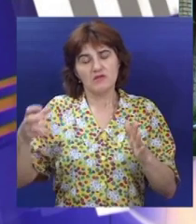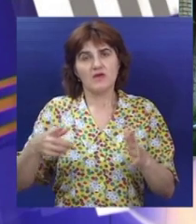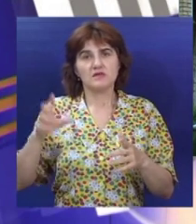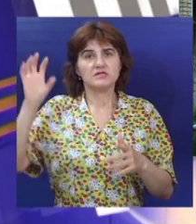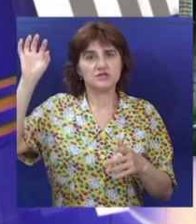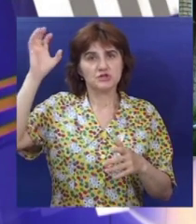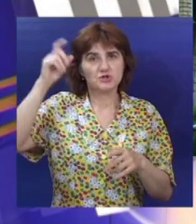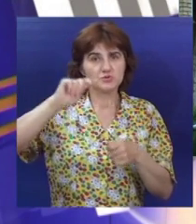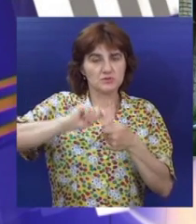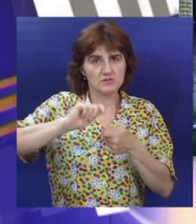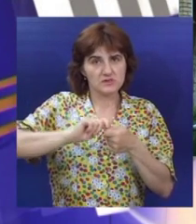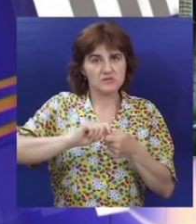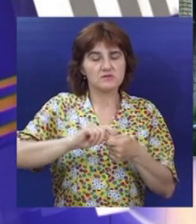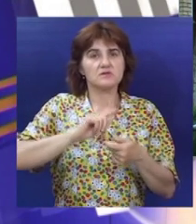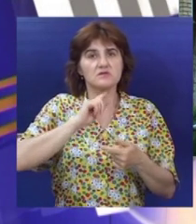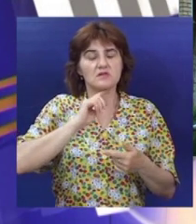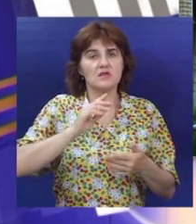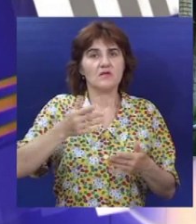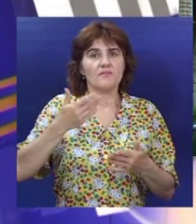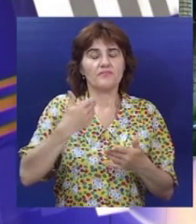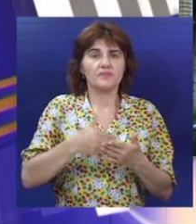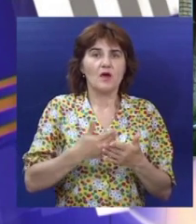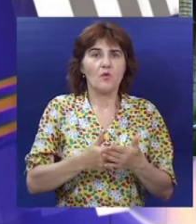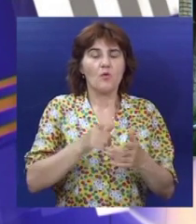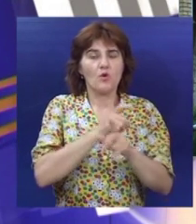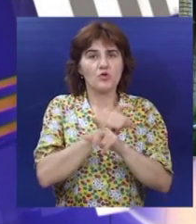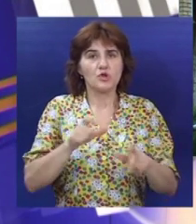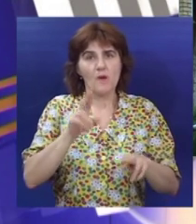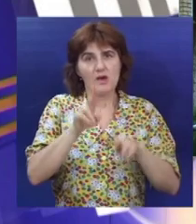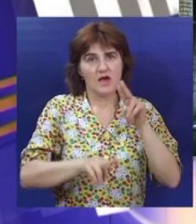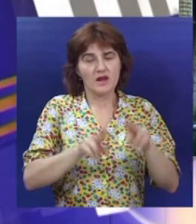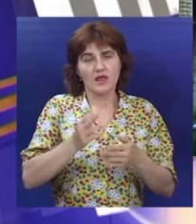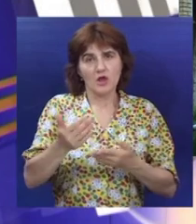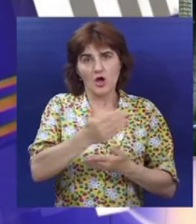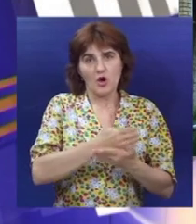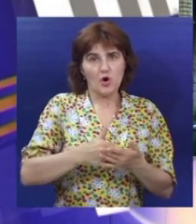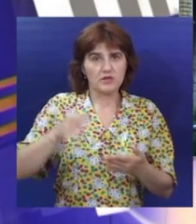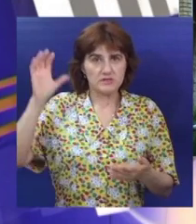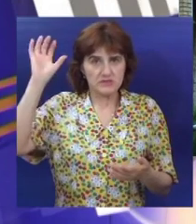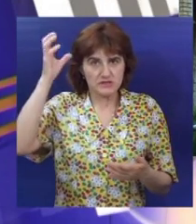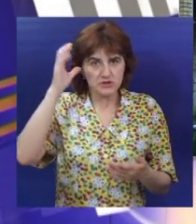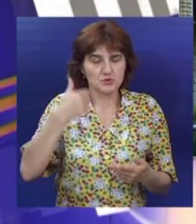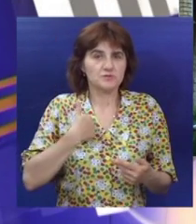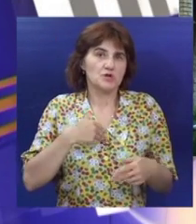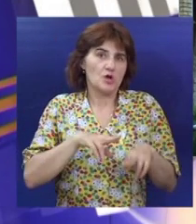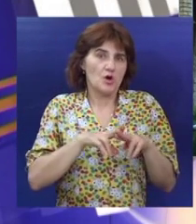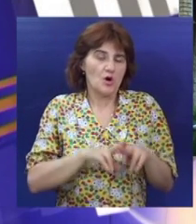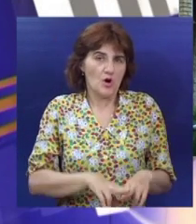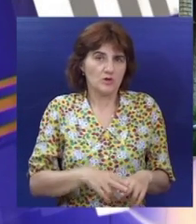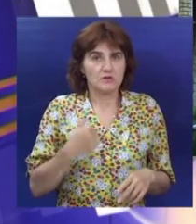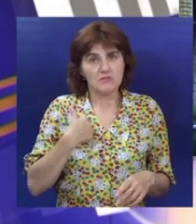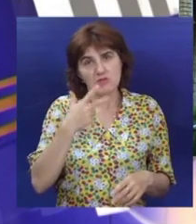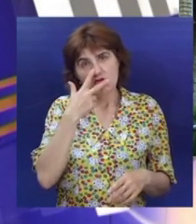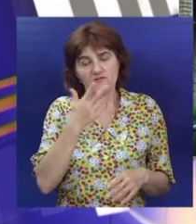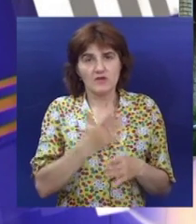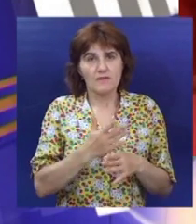da koristi sunčevu energiju tako što će i dom za negu preći na korištenje sunčeve energije kada je to moguće i onda nam ostaje još dom za odrasle lice,